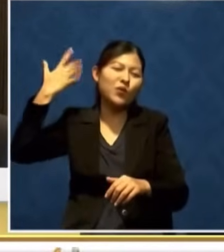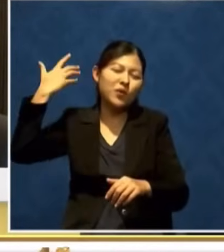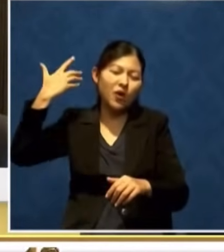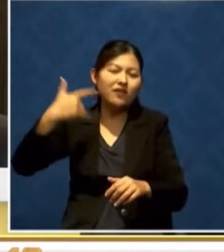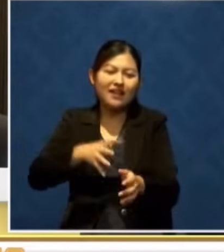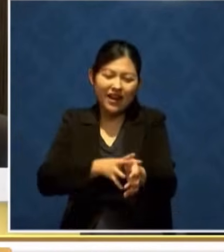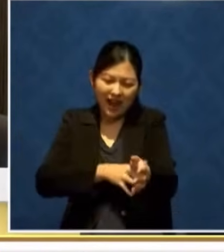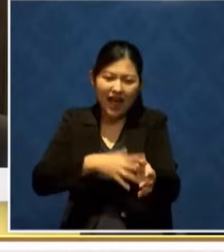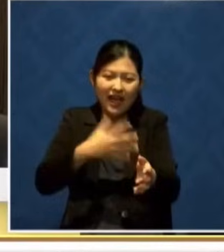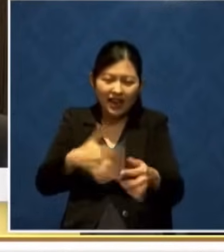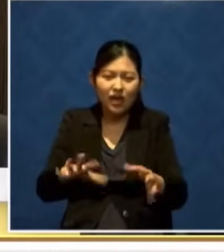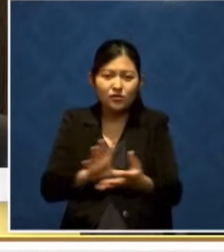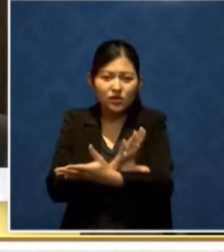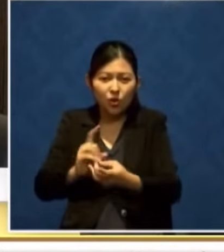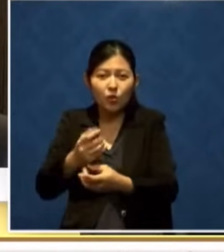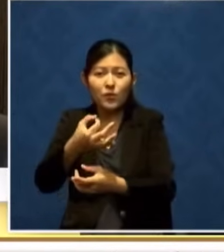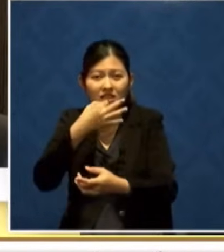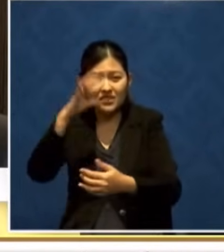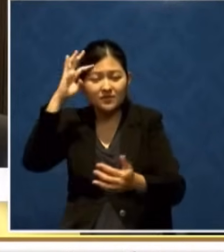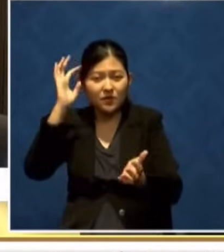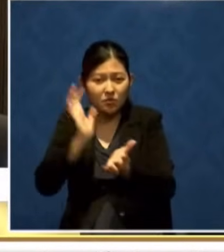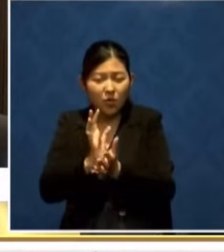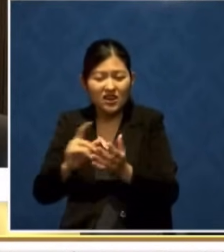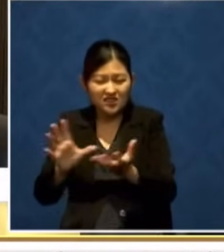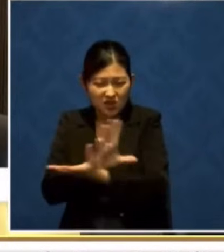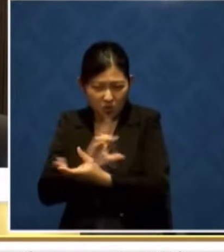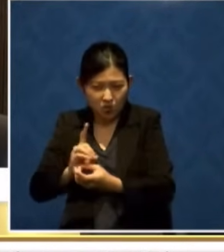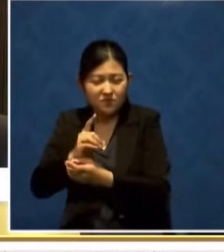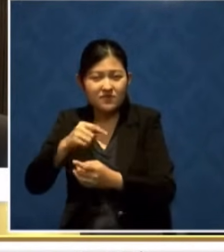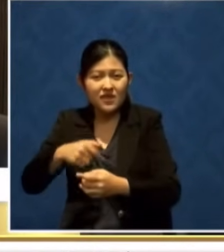ในสังคมตำรวจและสังคมไทย